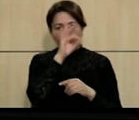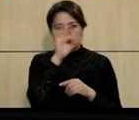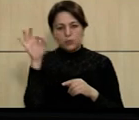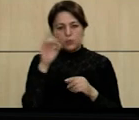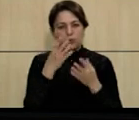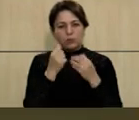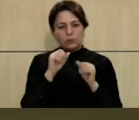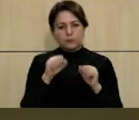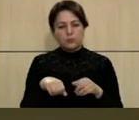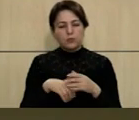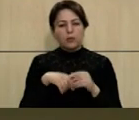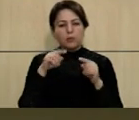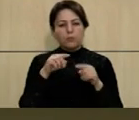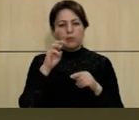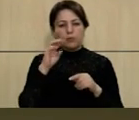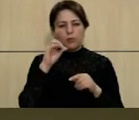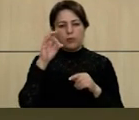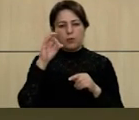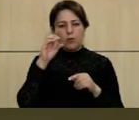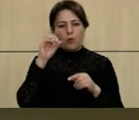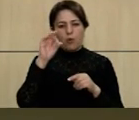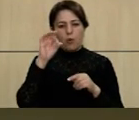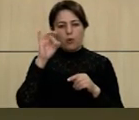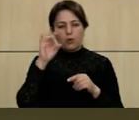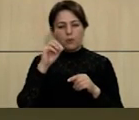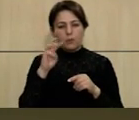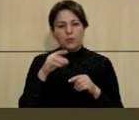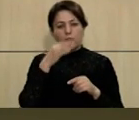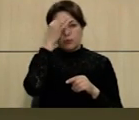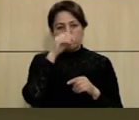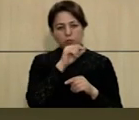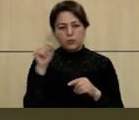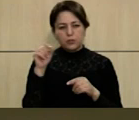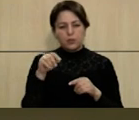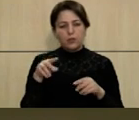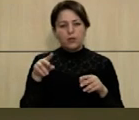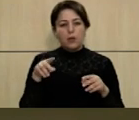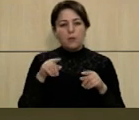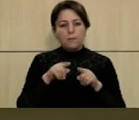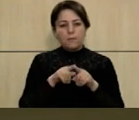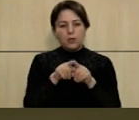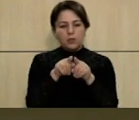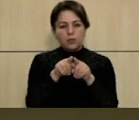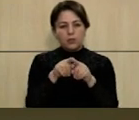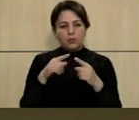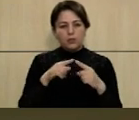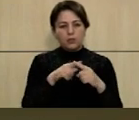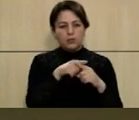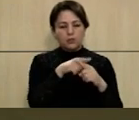mumkin. Ya'ni bu teorema to'g'ri chiziqlarni paralel to'g'ri chiziqlar bilan